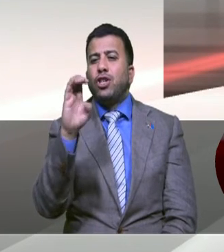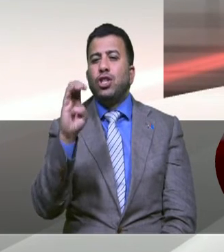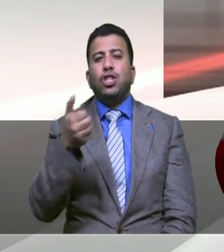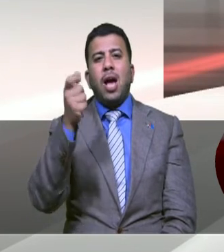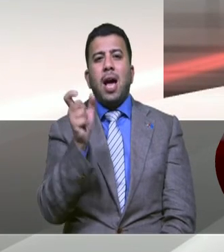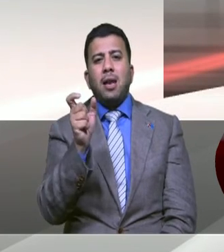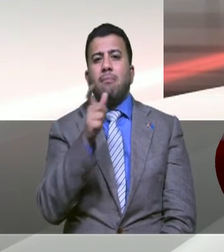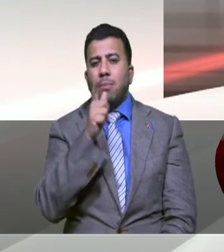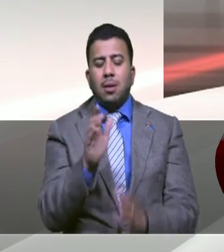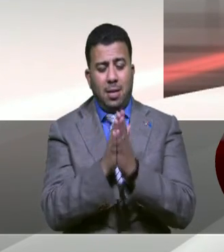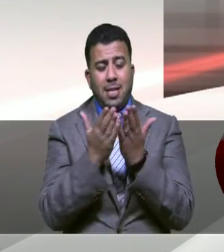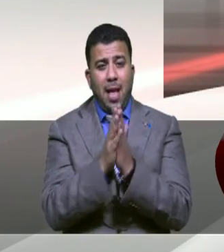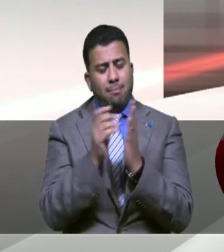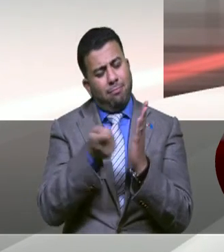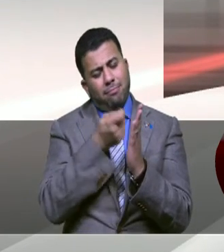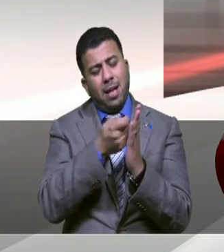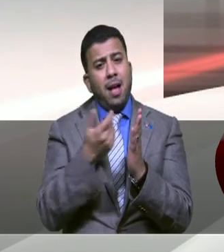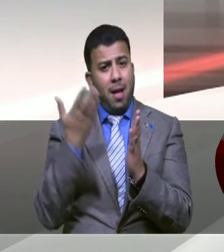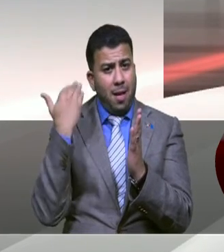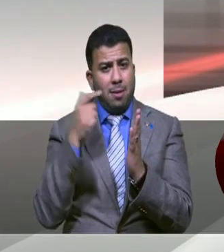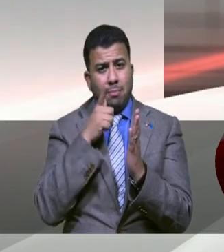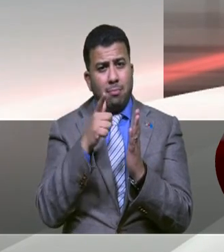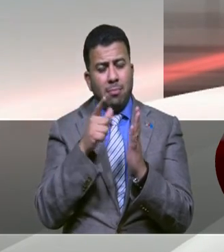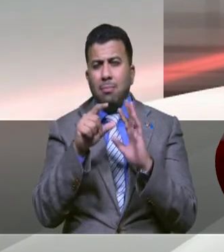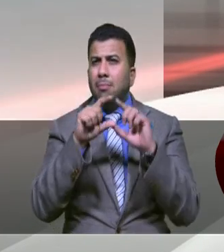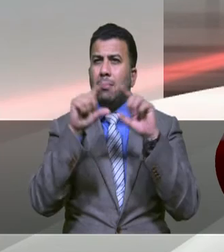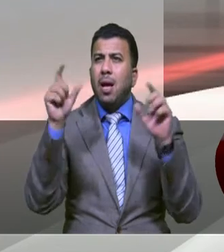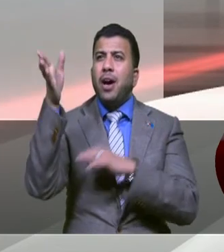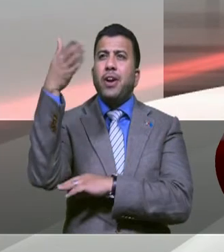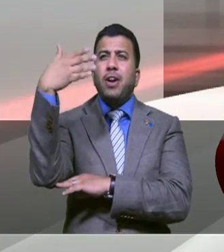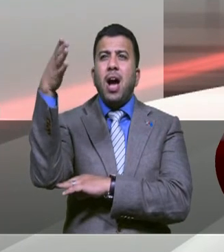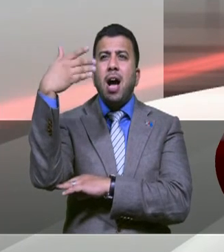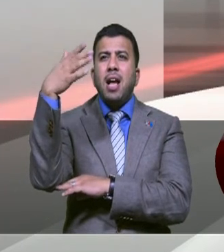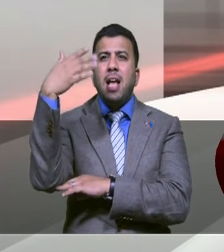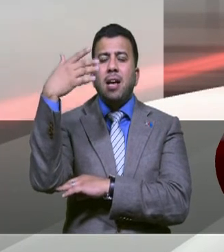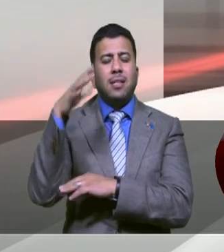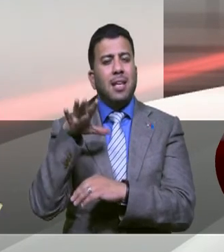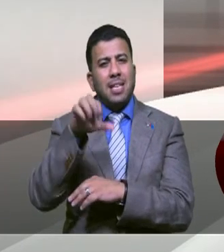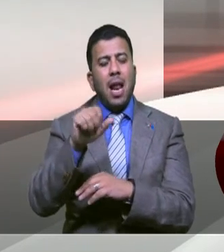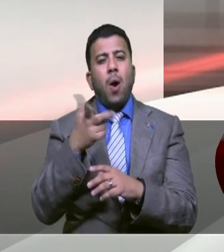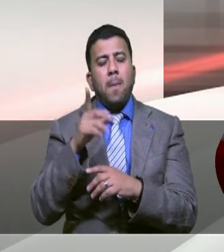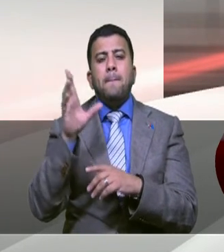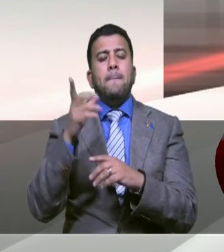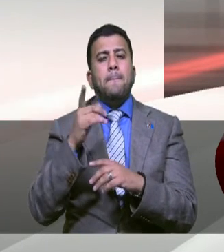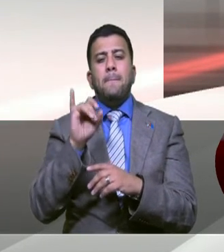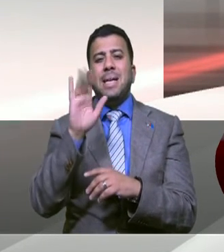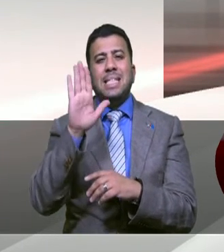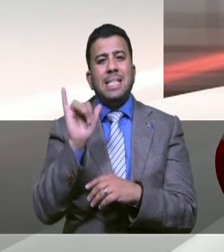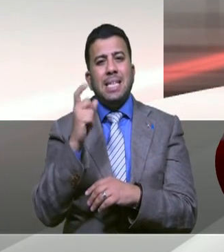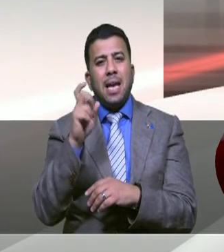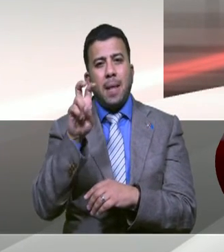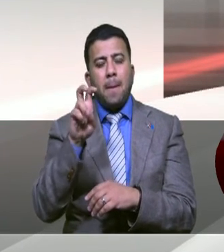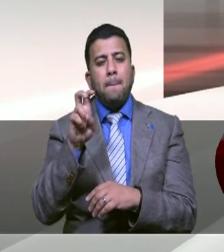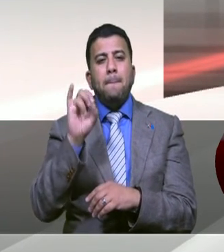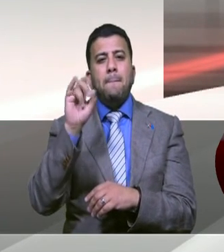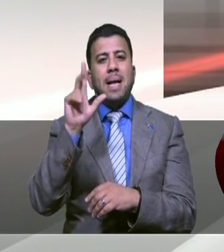أنا ذكرته في كتاب أظني تحت راية الاحتلال أو أن سيرة مدينة. نعم.